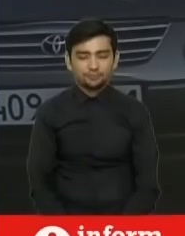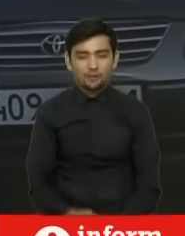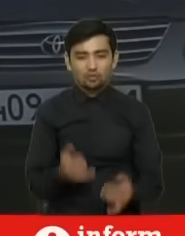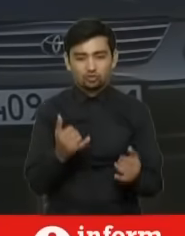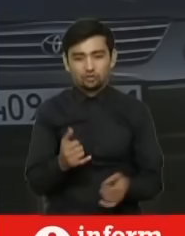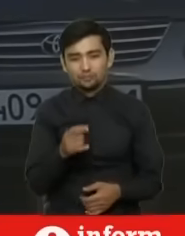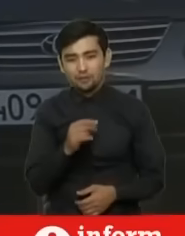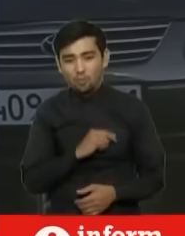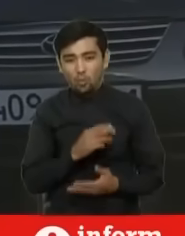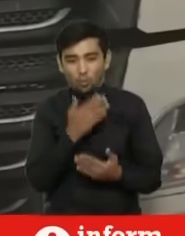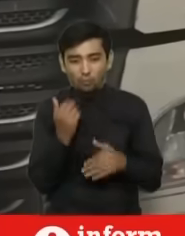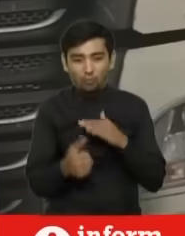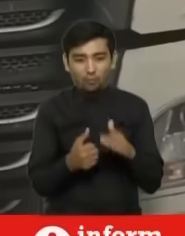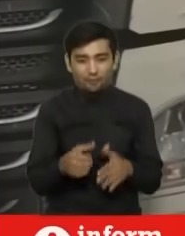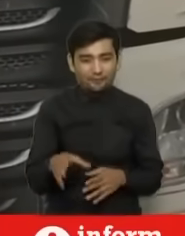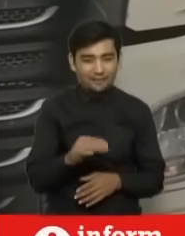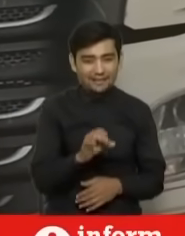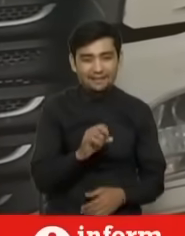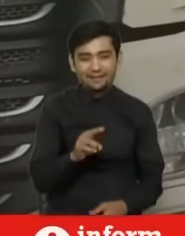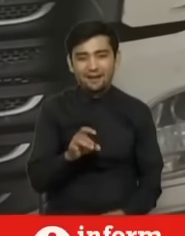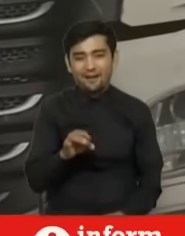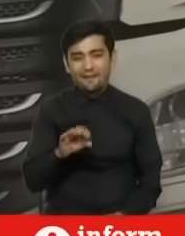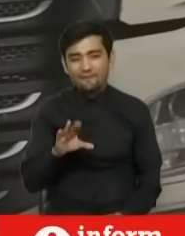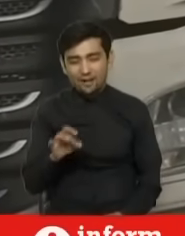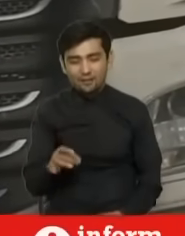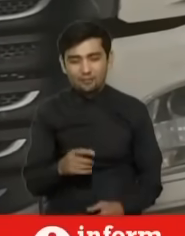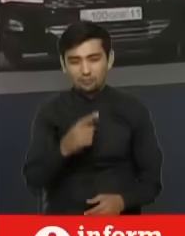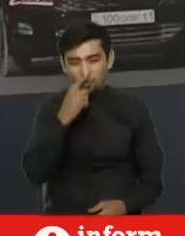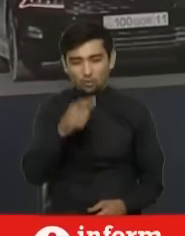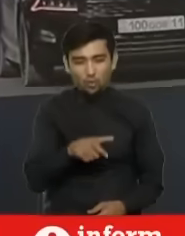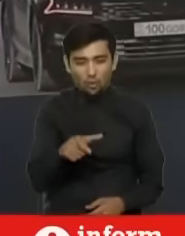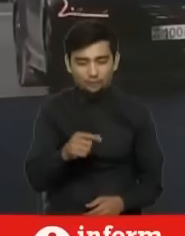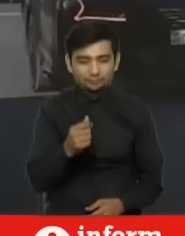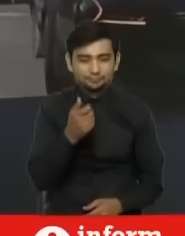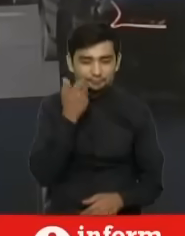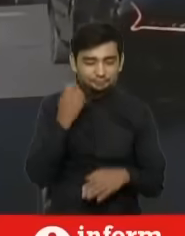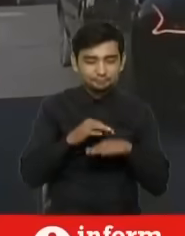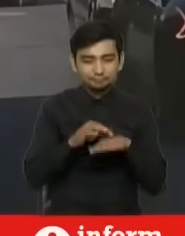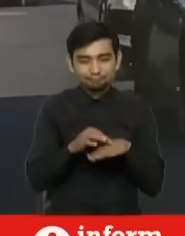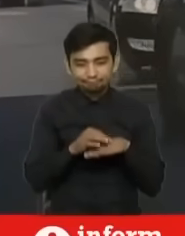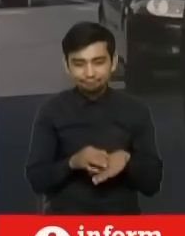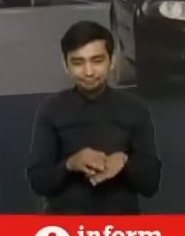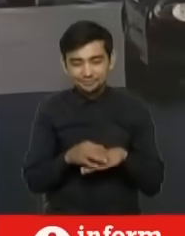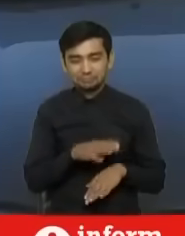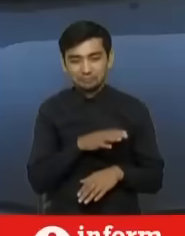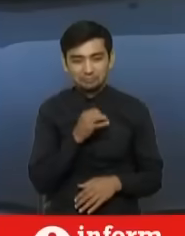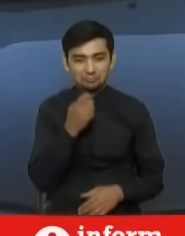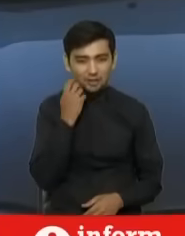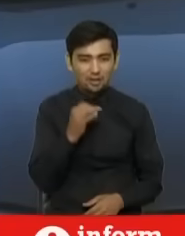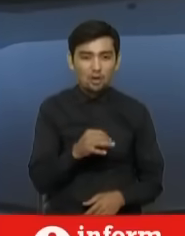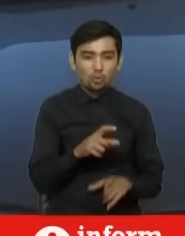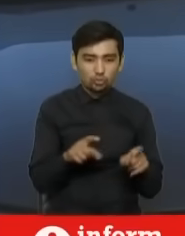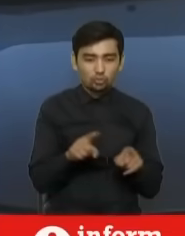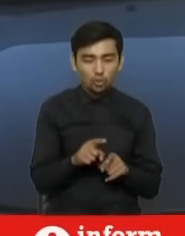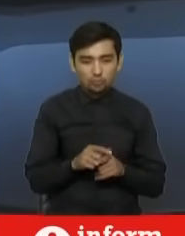Қазір тұрақты жұмысы жоқ жандардың дені индрайвер қызмет арқылы алыс жолға адам тасып табыс тауып жүр. Оның үстіне бұл қосымшаға жолаушылар арасында да